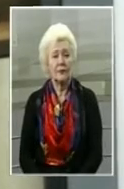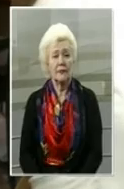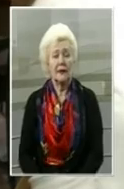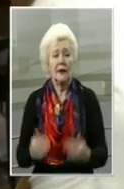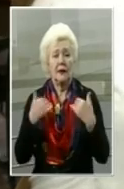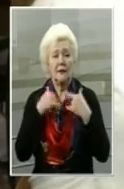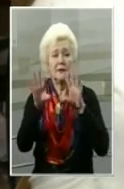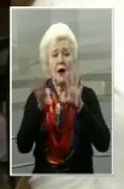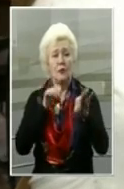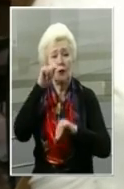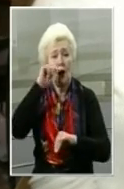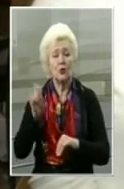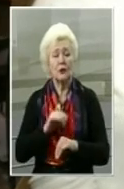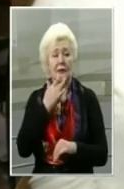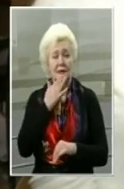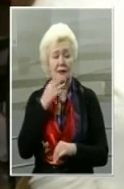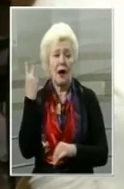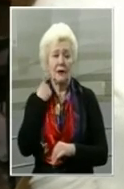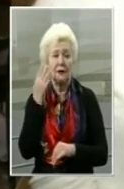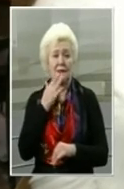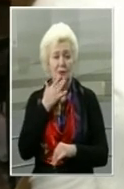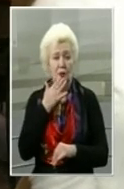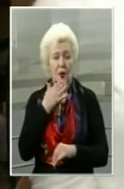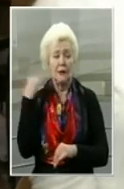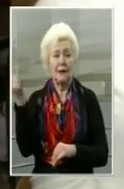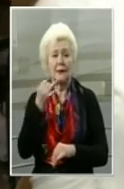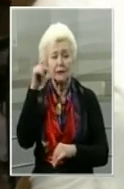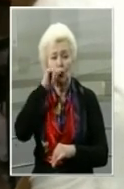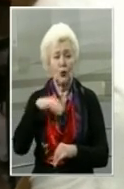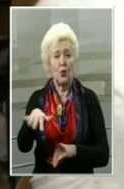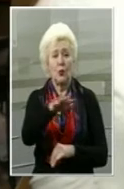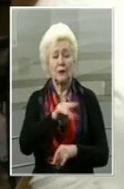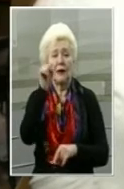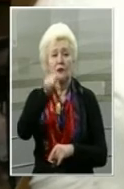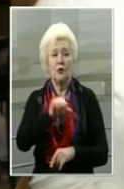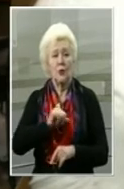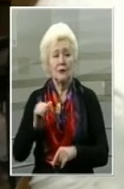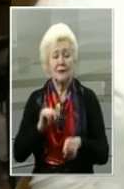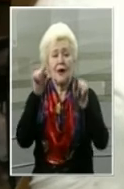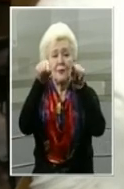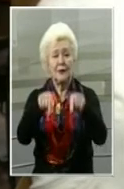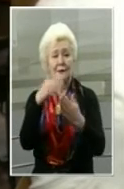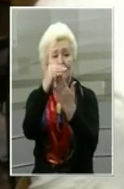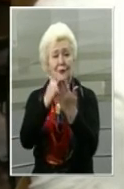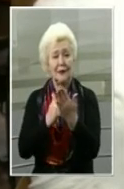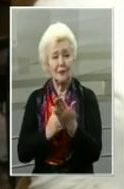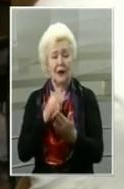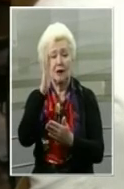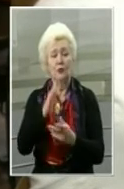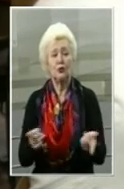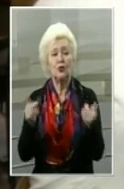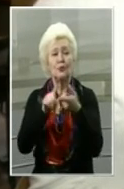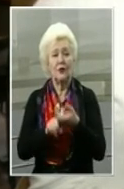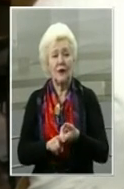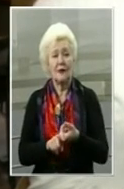Я обрала українську мову, англійську мову, також історію України, тому що саме ці предмети будуть